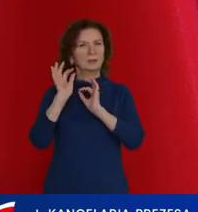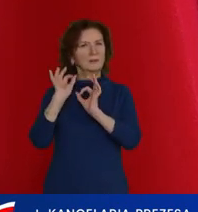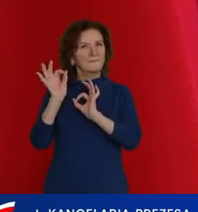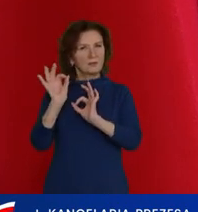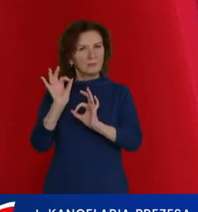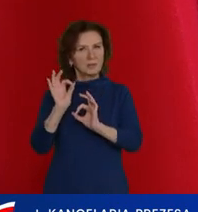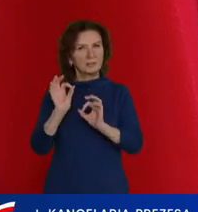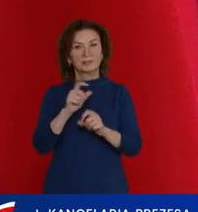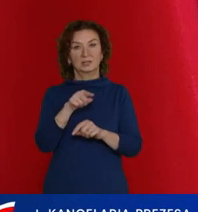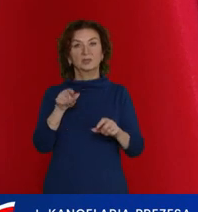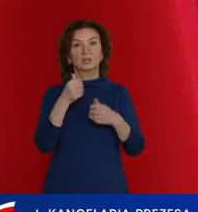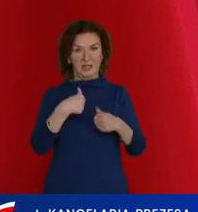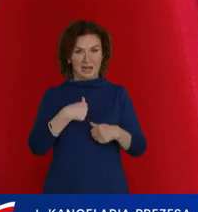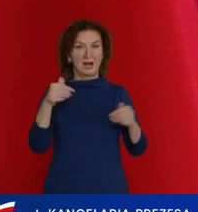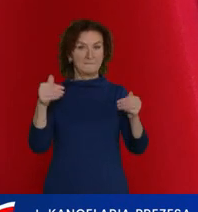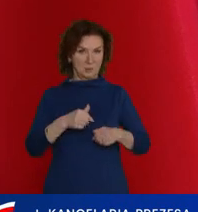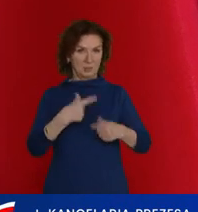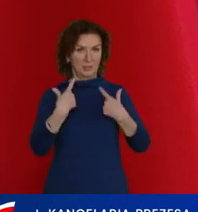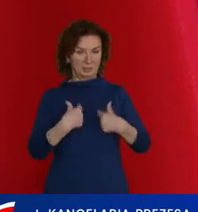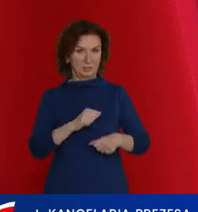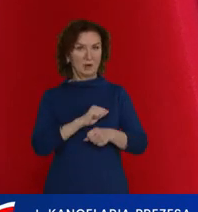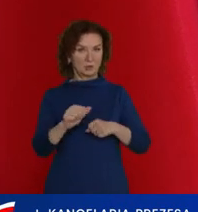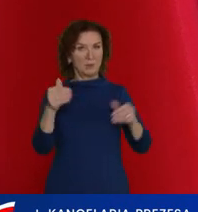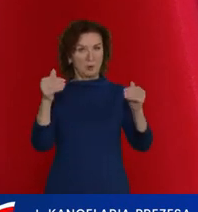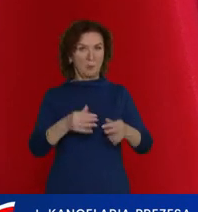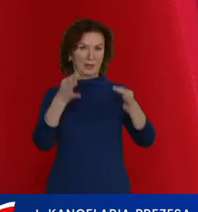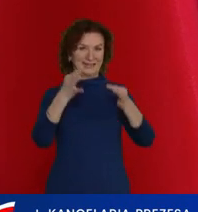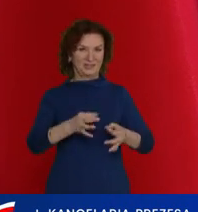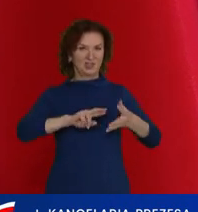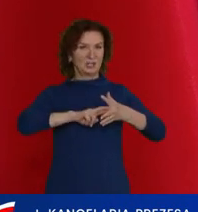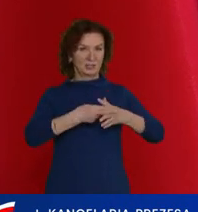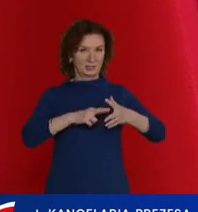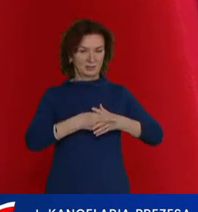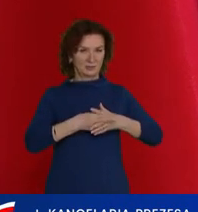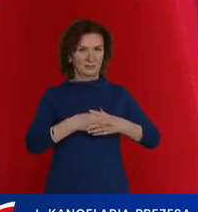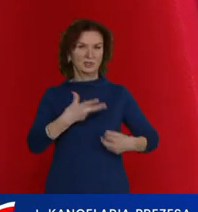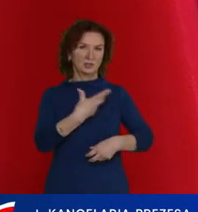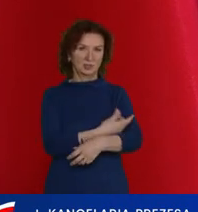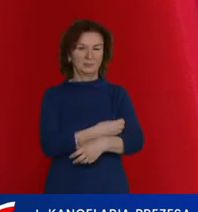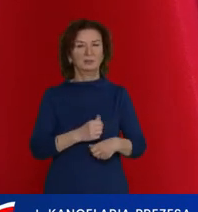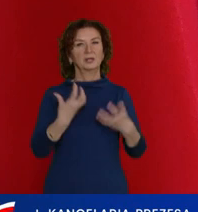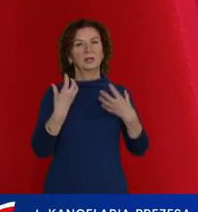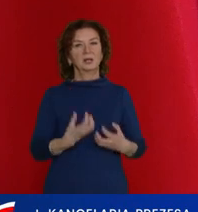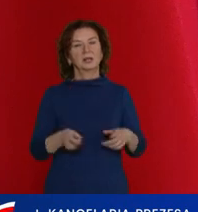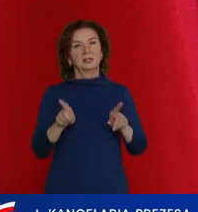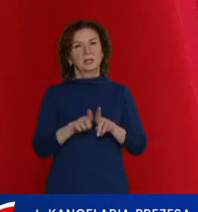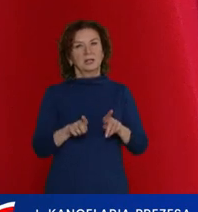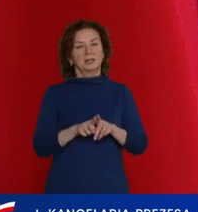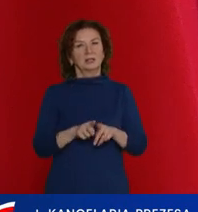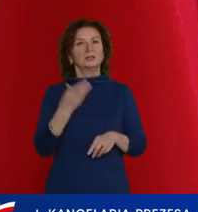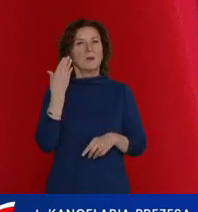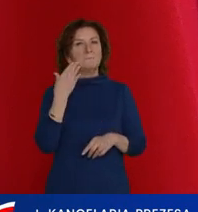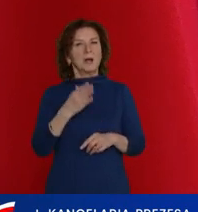czy jestem osobą, która może w danym dniu zarejestrować się na szczepienie. Chcę też